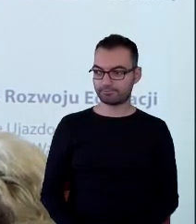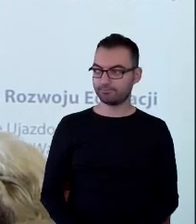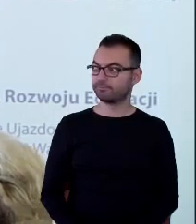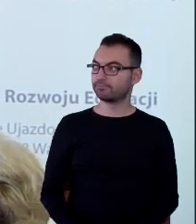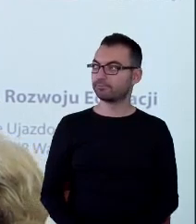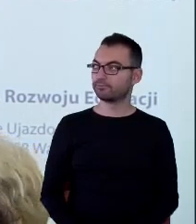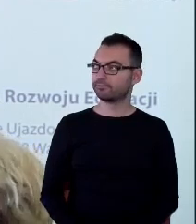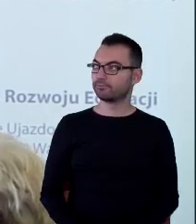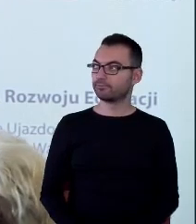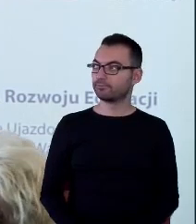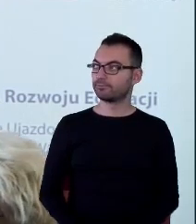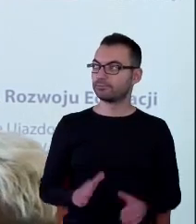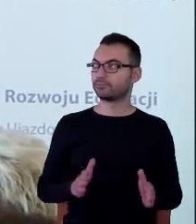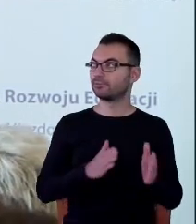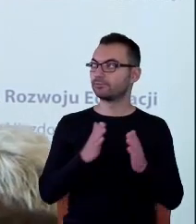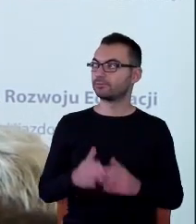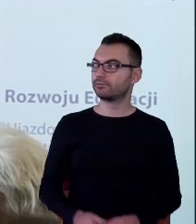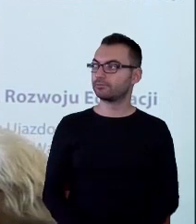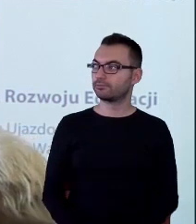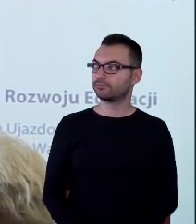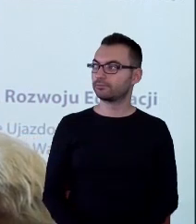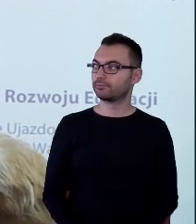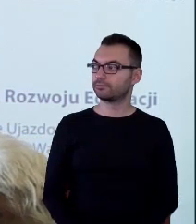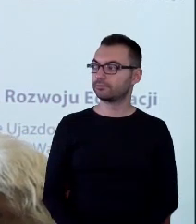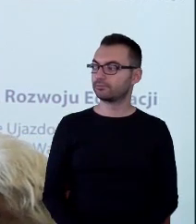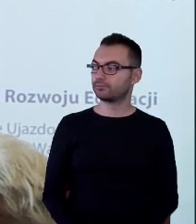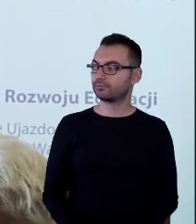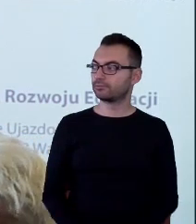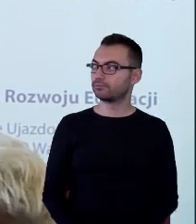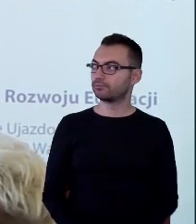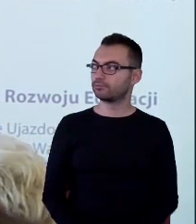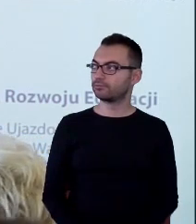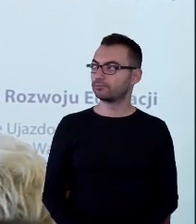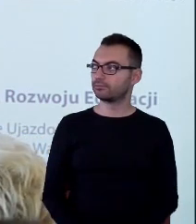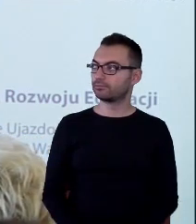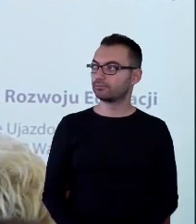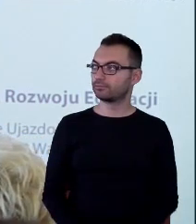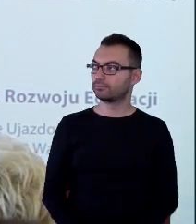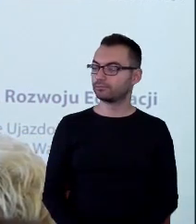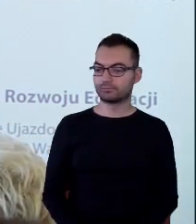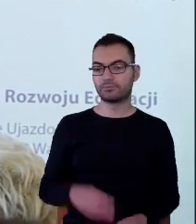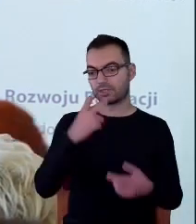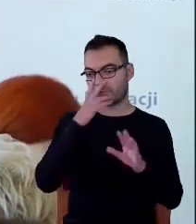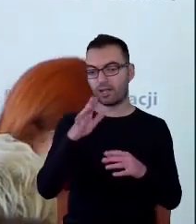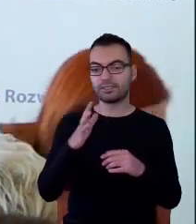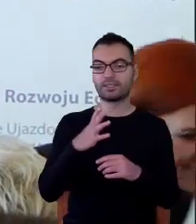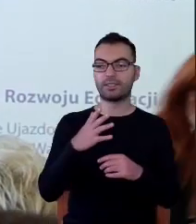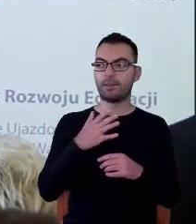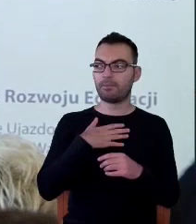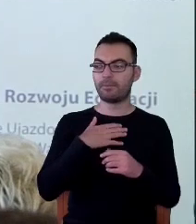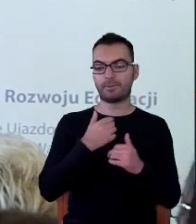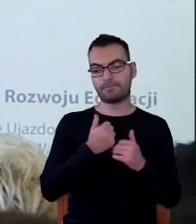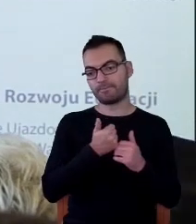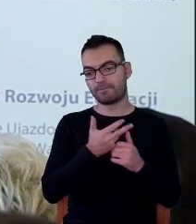W kolejnym punkcie chciałabym Państwu pokazać, ile możliwości dotyczących różnych